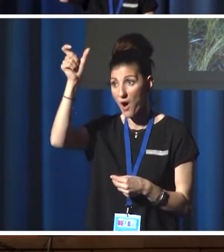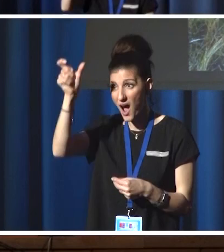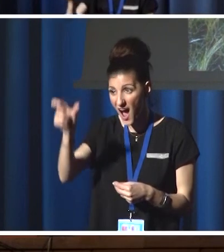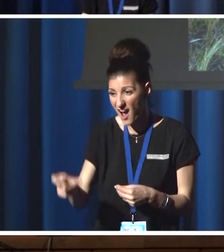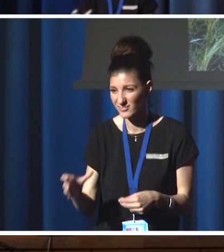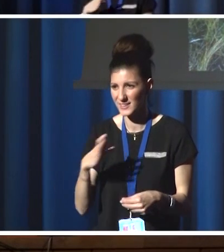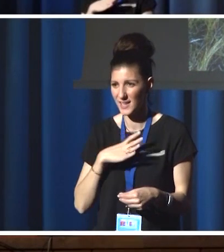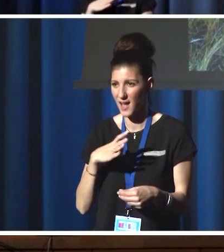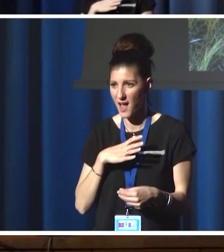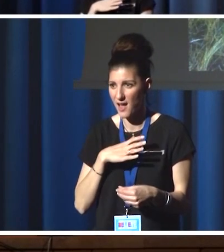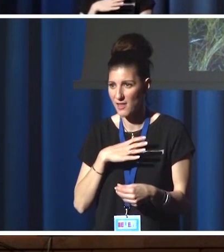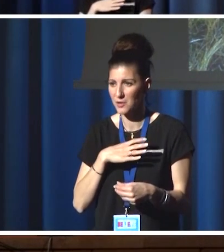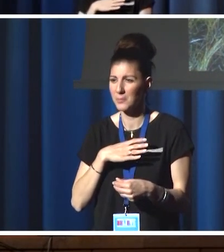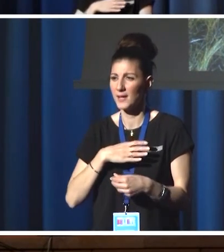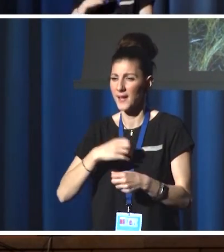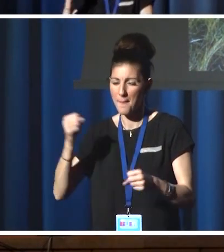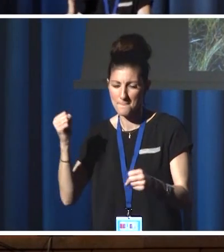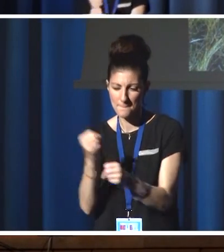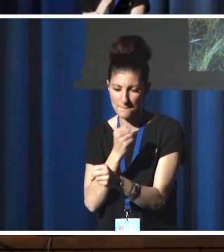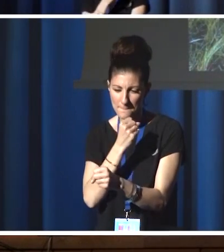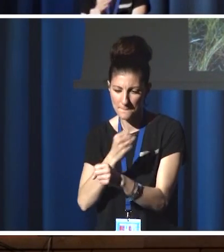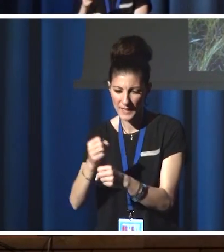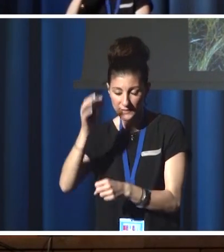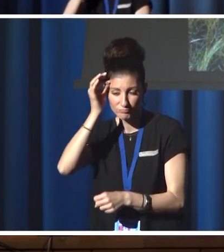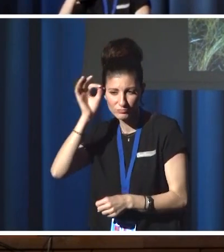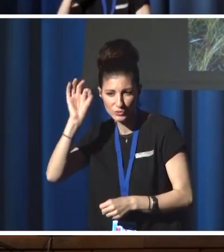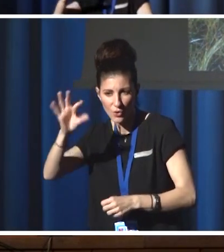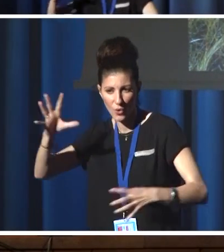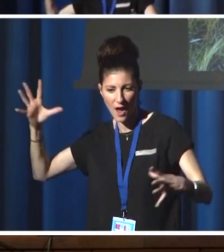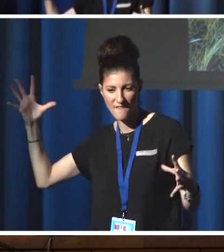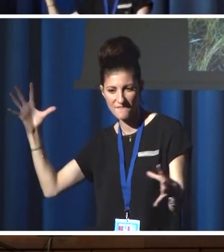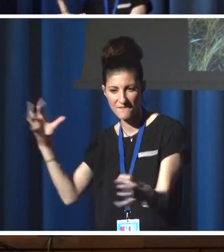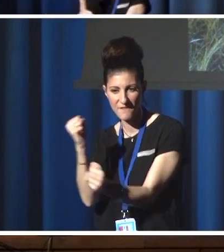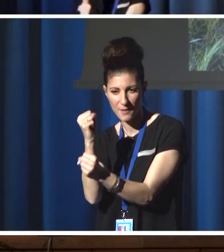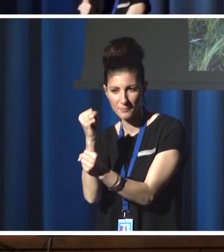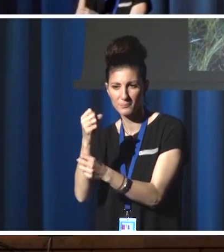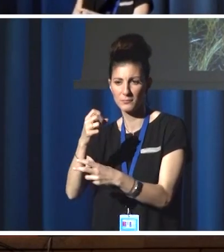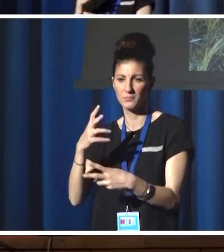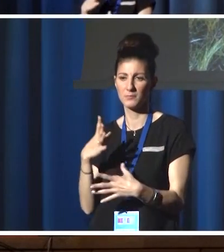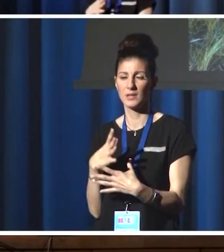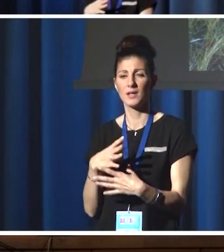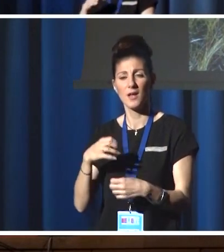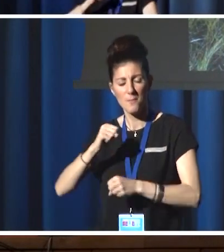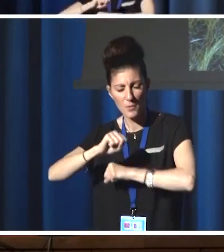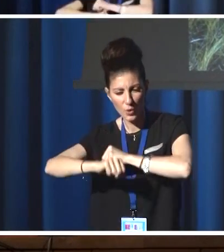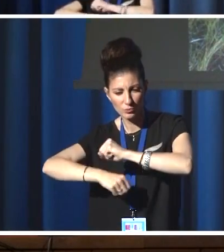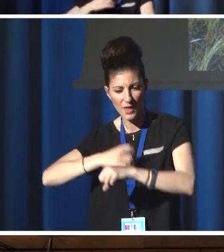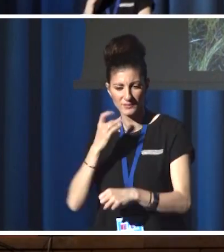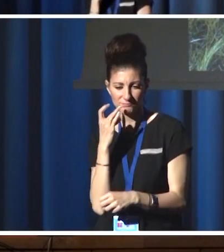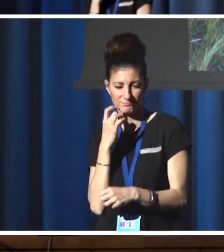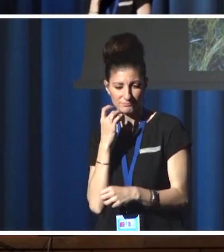πολεμάνε ανεμ όμιλους βάλαν το στόχο τους για το όνειρό τους προσπαθήσανε και το